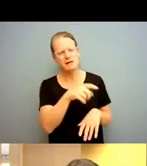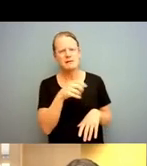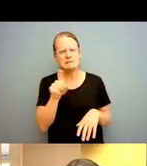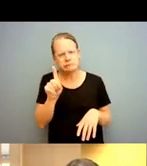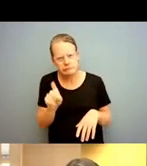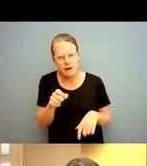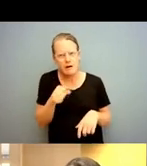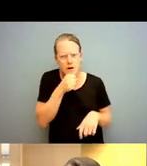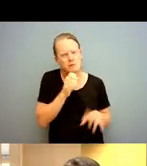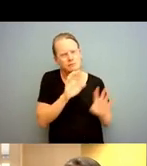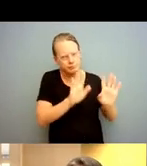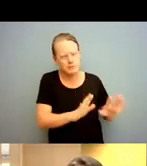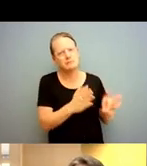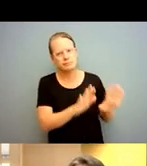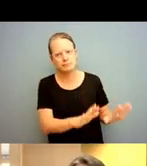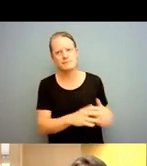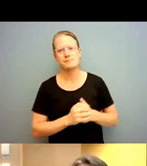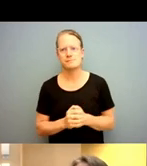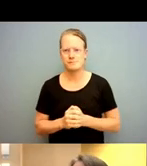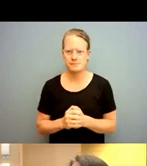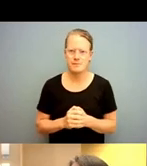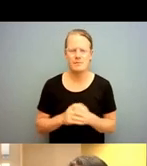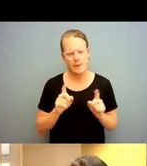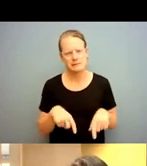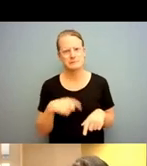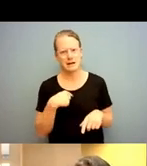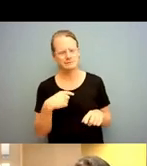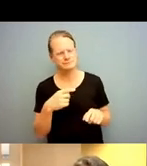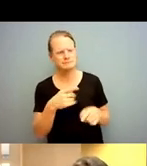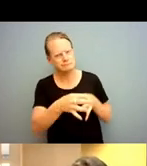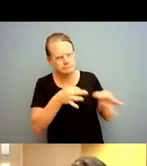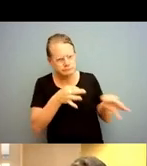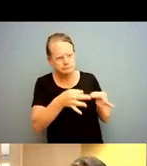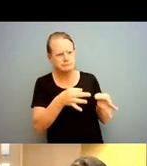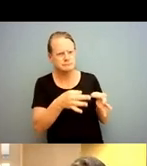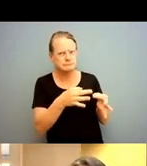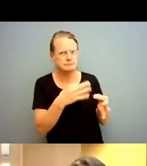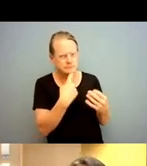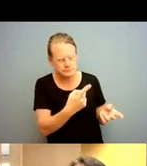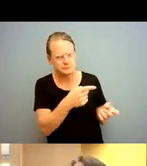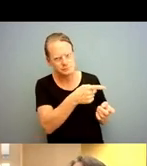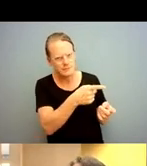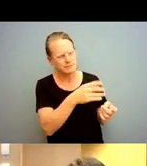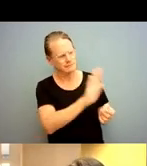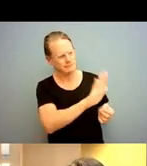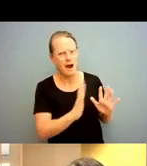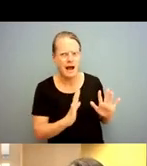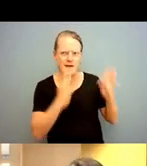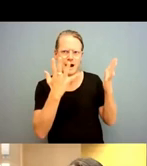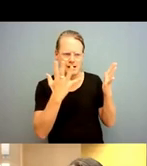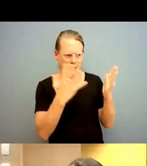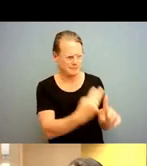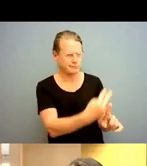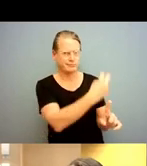muihti, ja vaikke se on läetääs min luhte, se on sähtälä aipas ieramäilmis